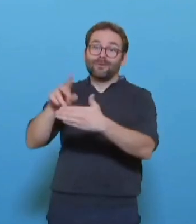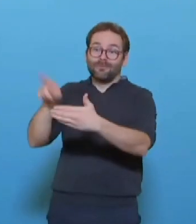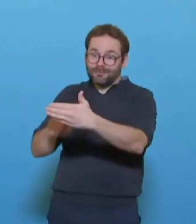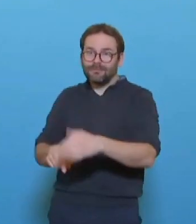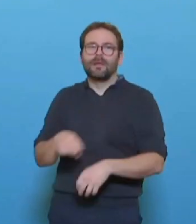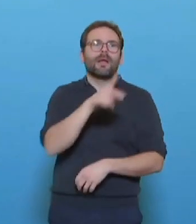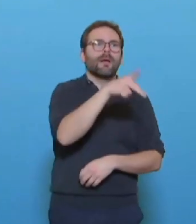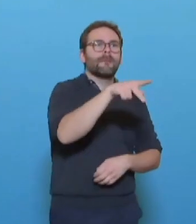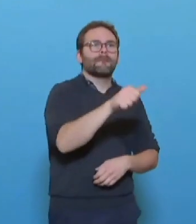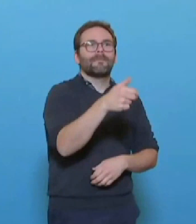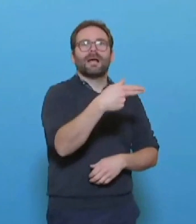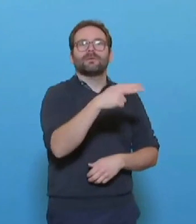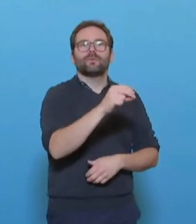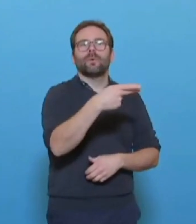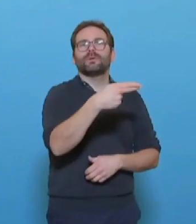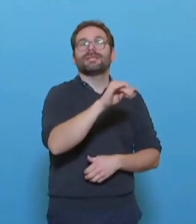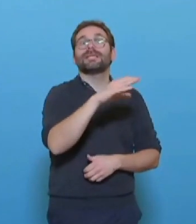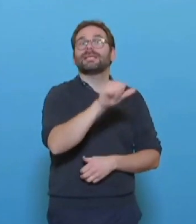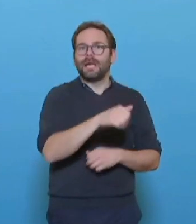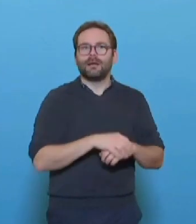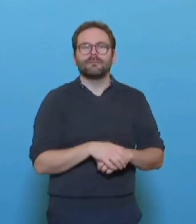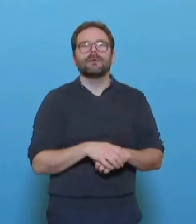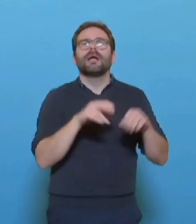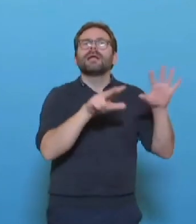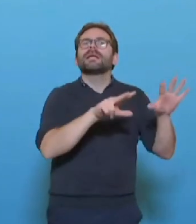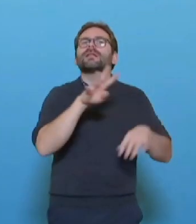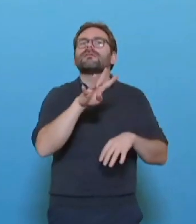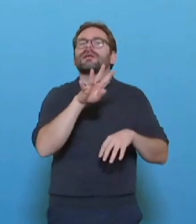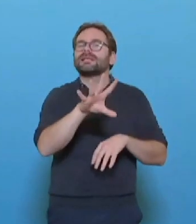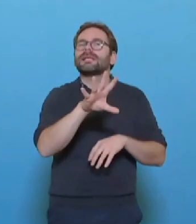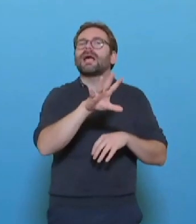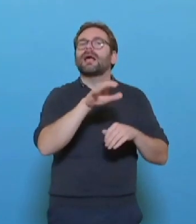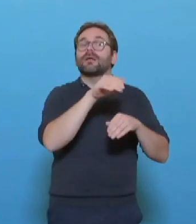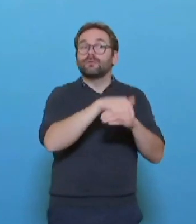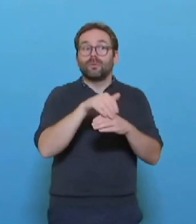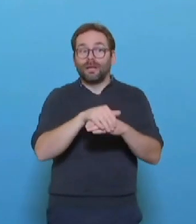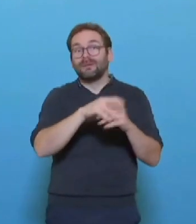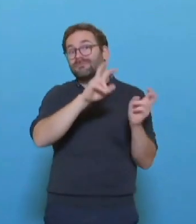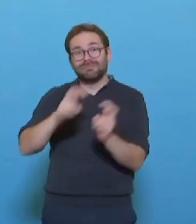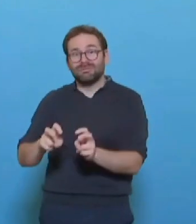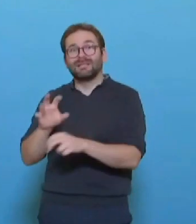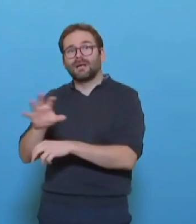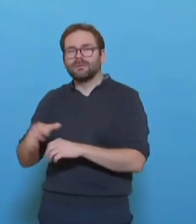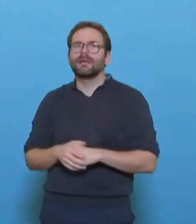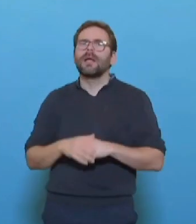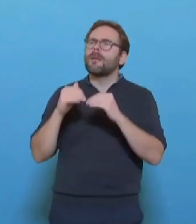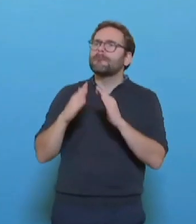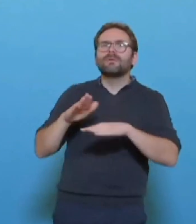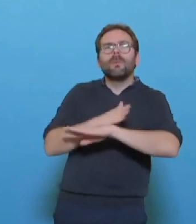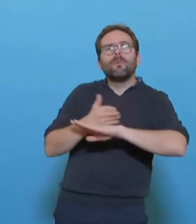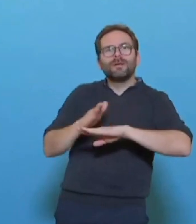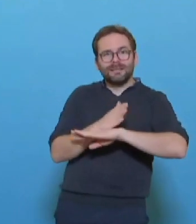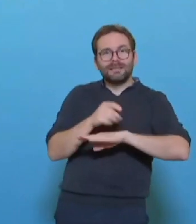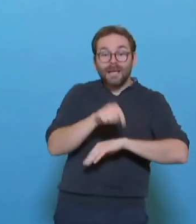on passe de 85 soirées en 24 à 55 des 25. À la Maison de la Poésie, qui accueille